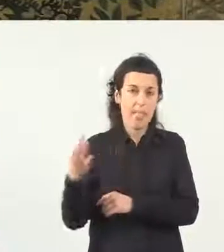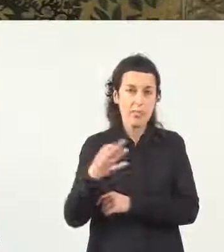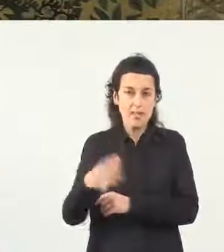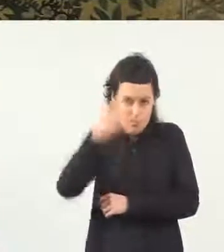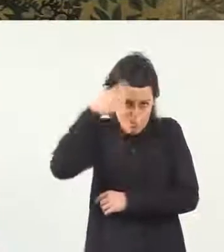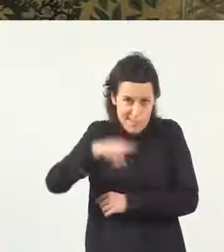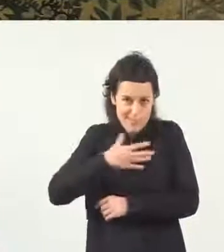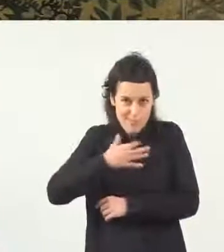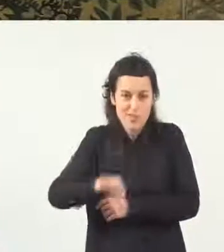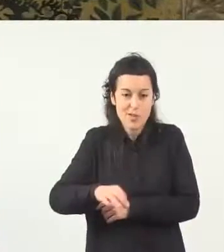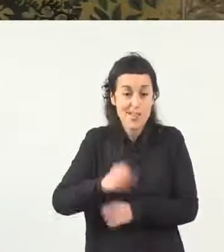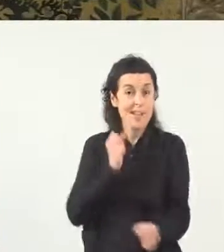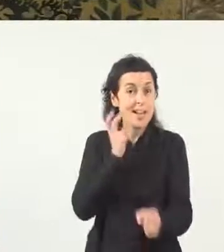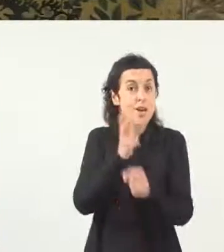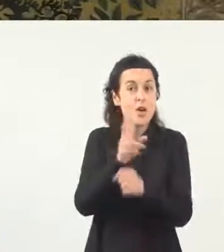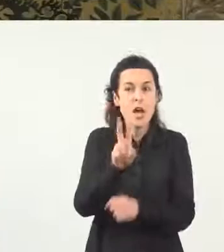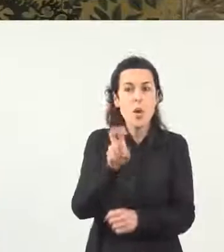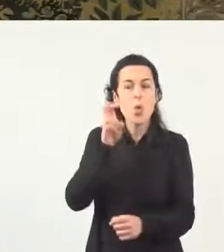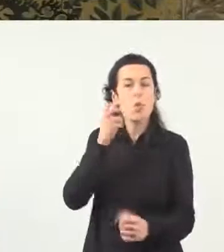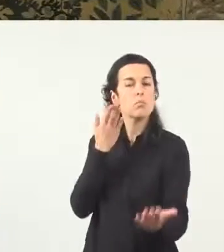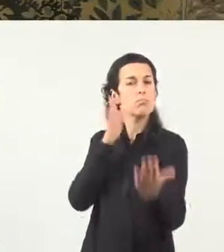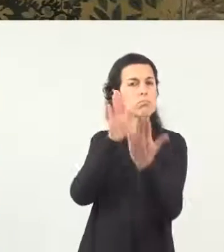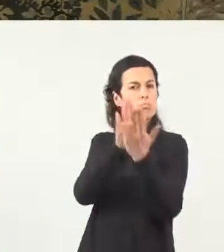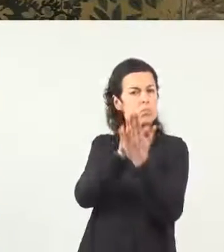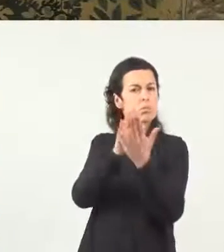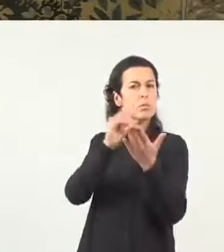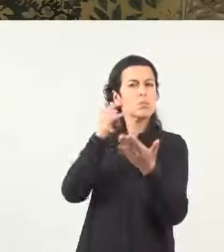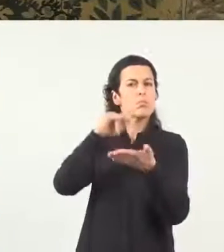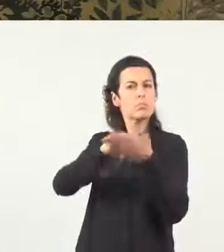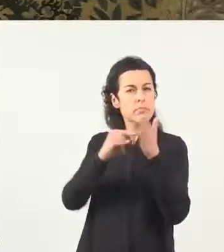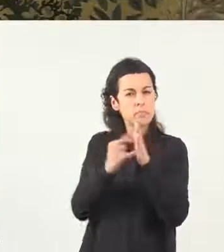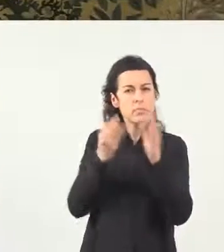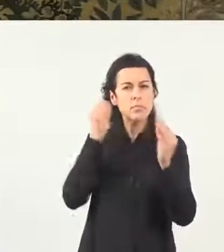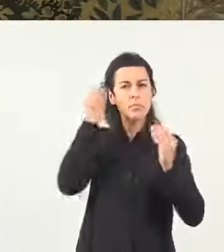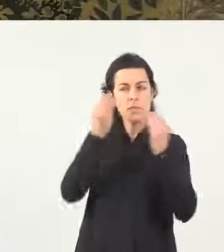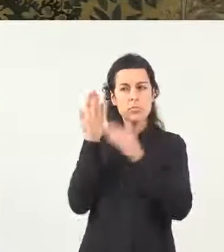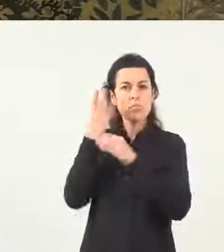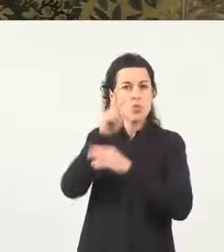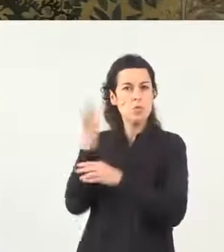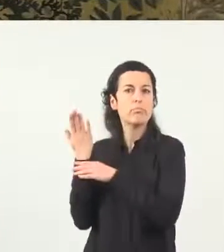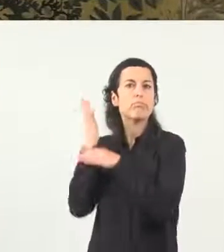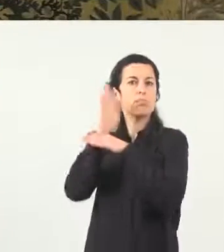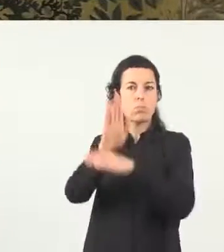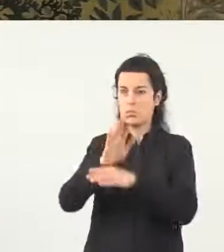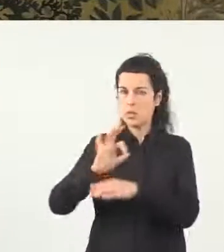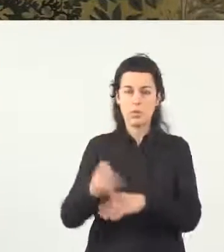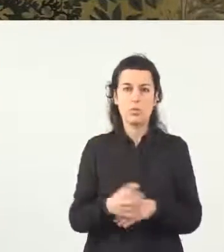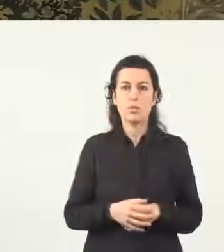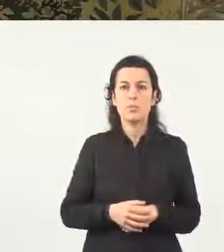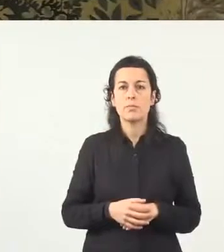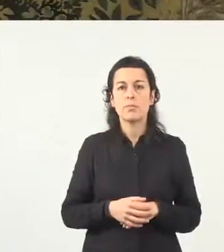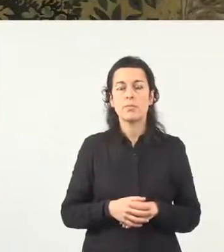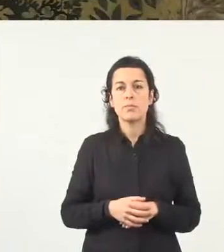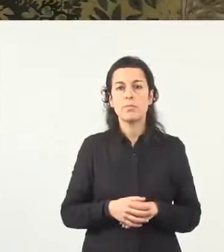ba, erronka berri honi, bueno, aurre egiteko eta proposamen berriak egiteko. Zentzu horretan iruditzen zait, eta ez